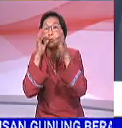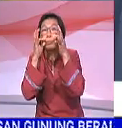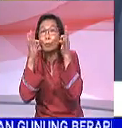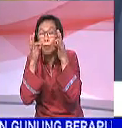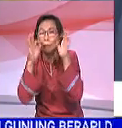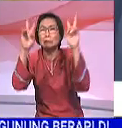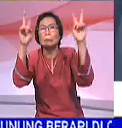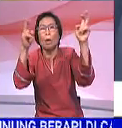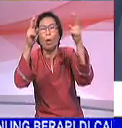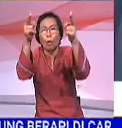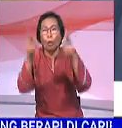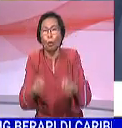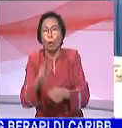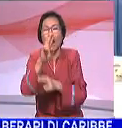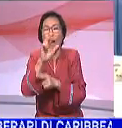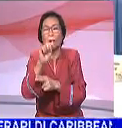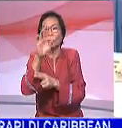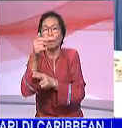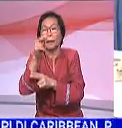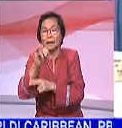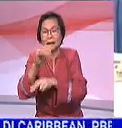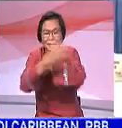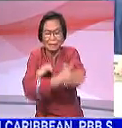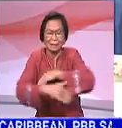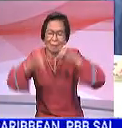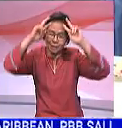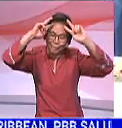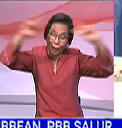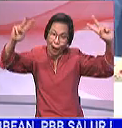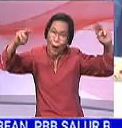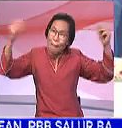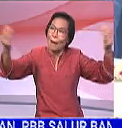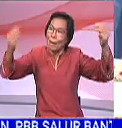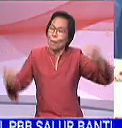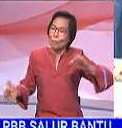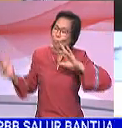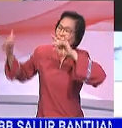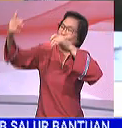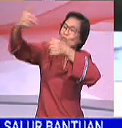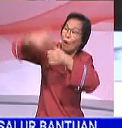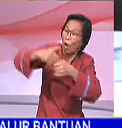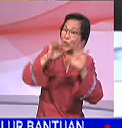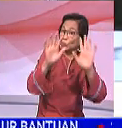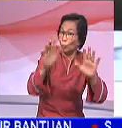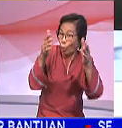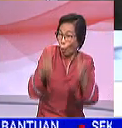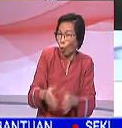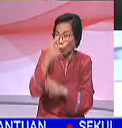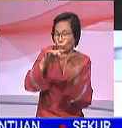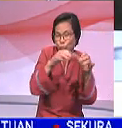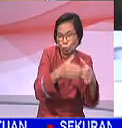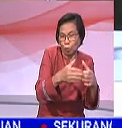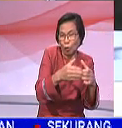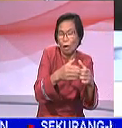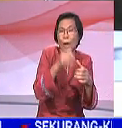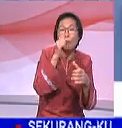bertemakan Ummah Rabbani negara Harmoni majelis itu akan disertai 10 orang masing-masing bagi ketegori